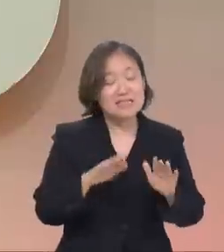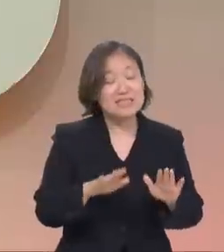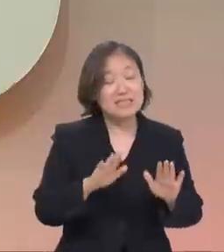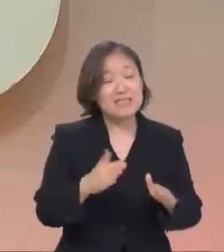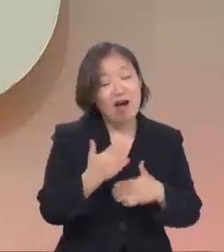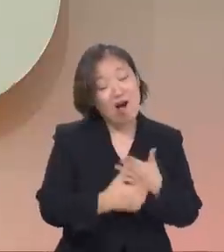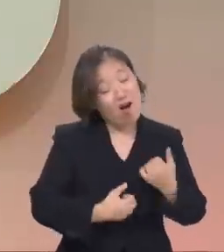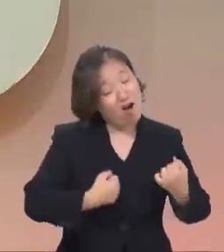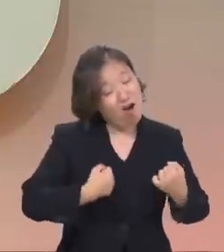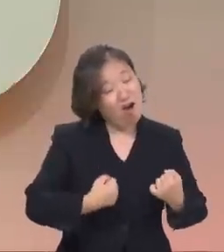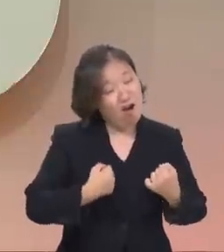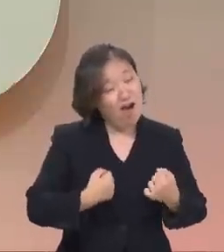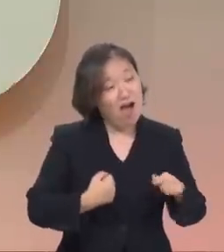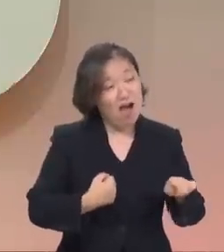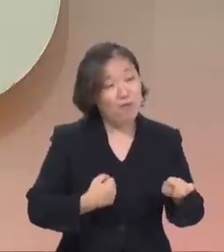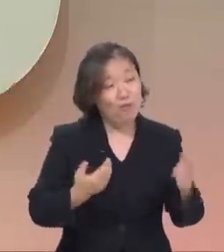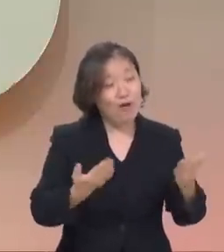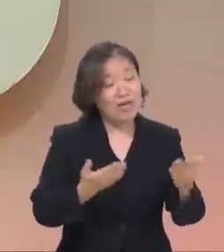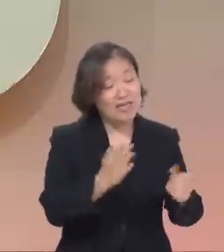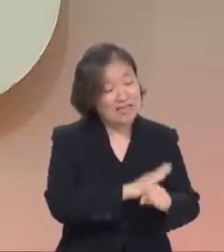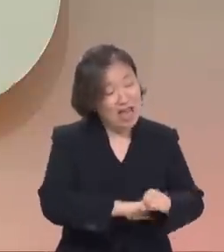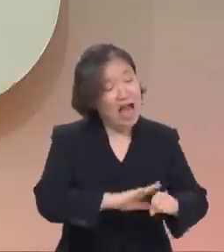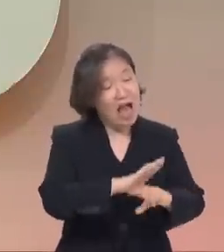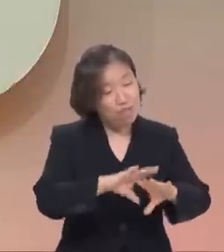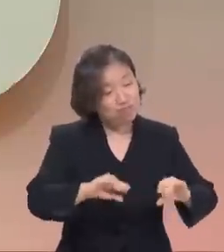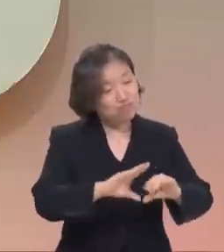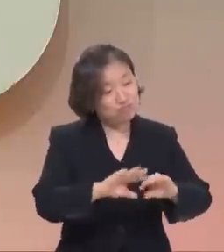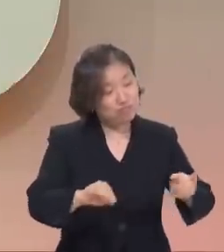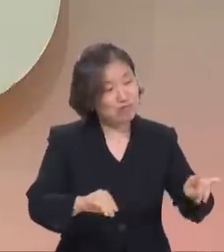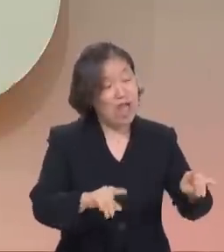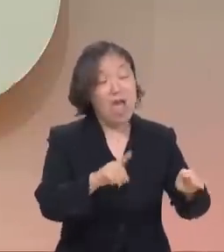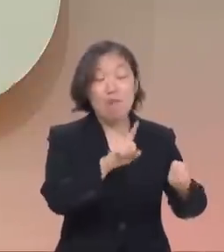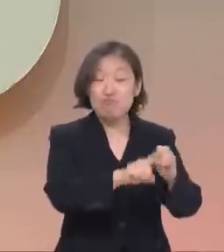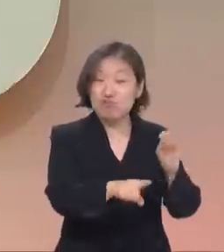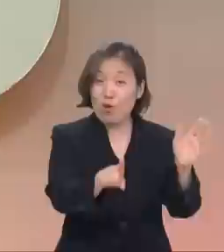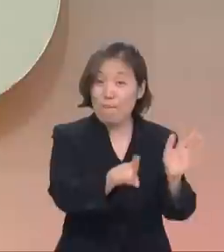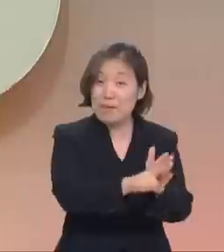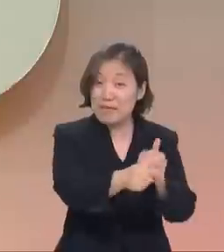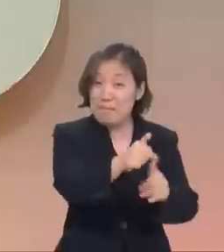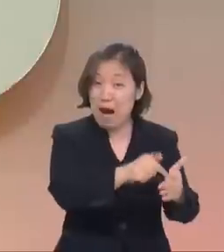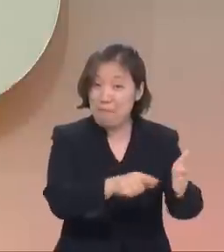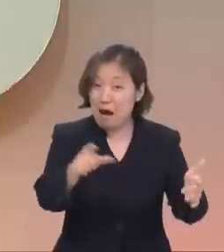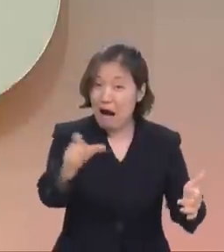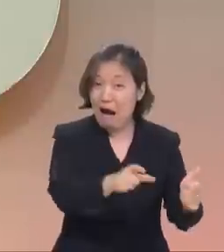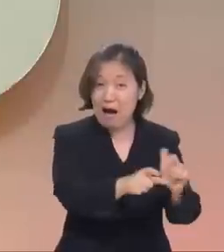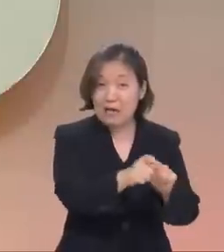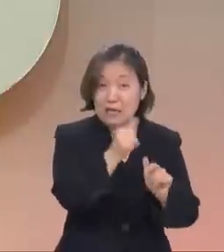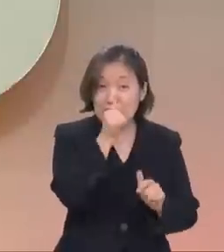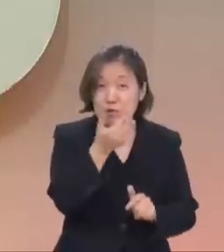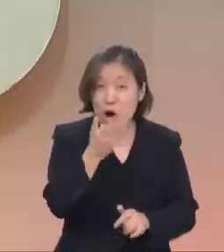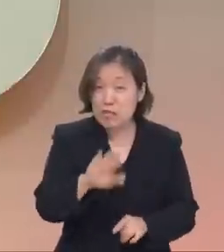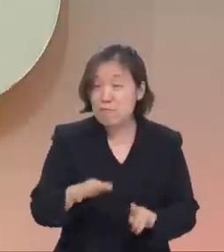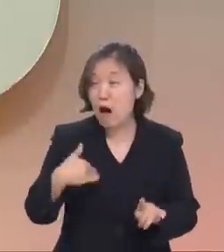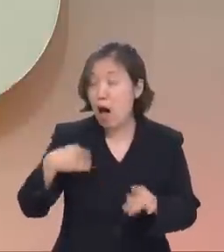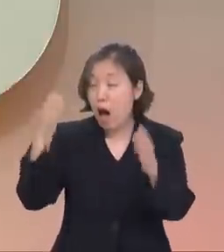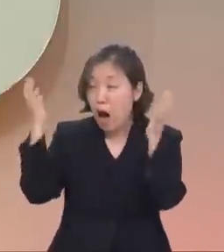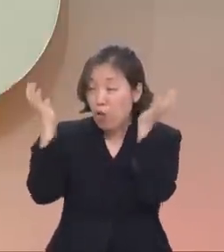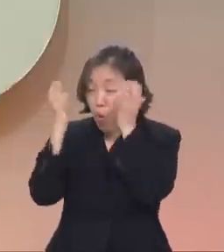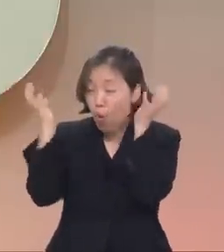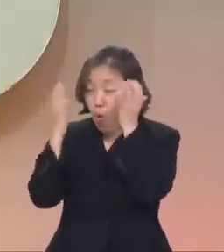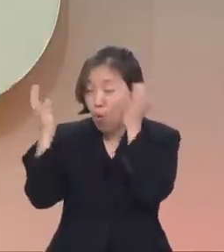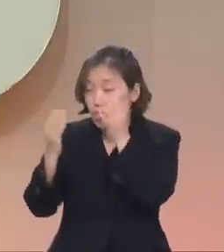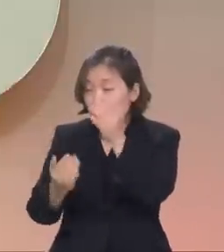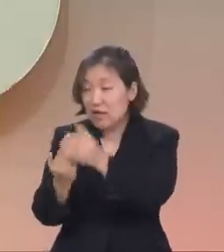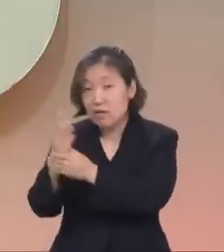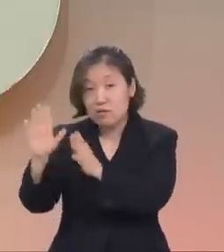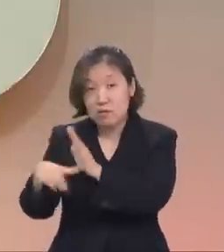잘 풀릴 때는 불심이 충만하지만 내가 정말 힘들고 괴롭고 답답한 시련과 역경 속에서는